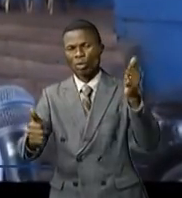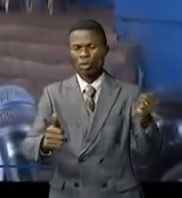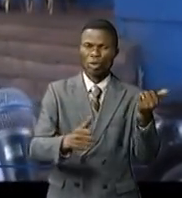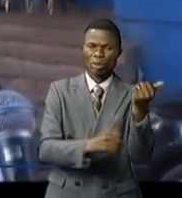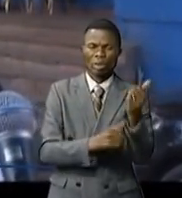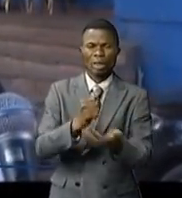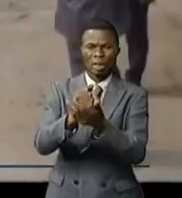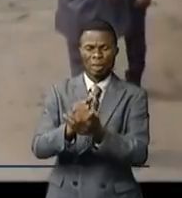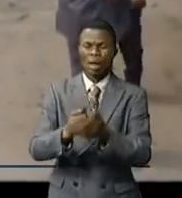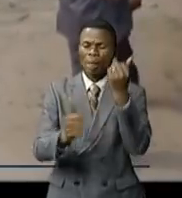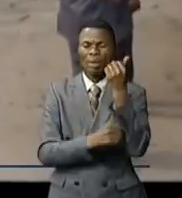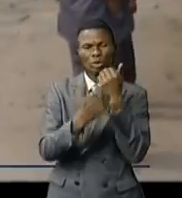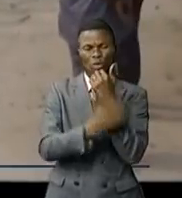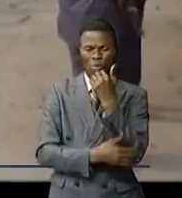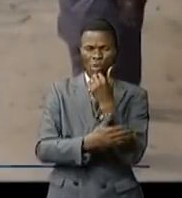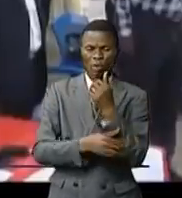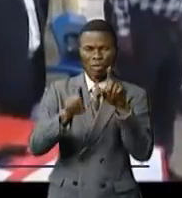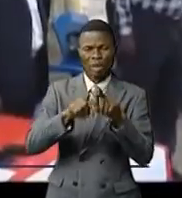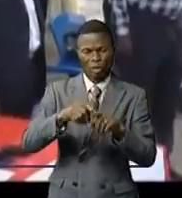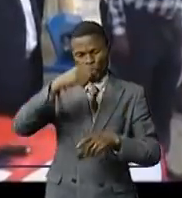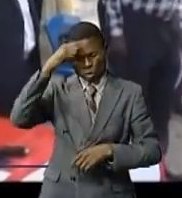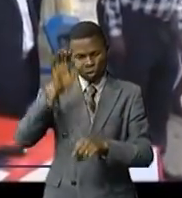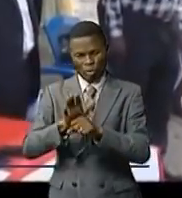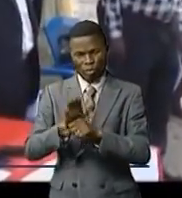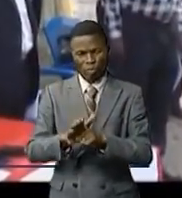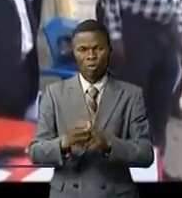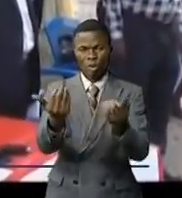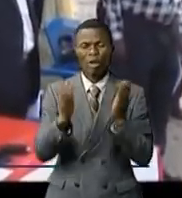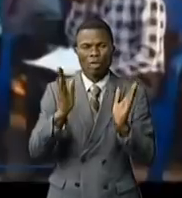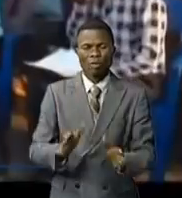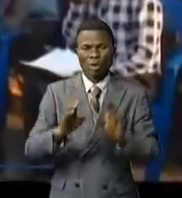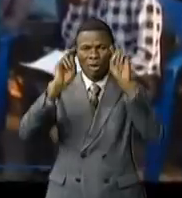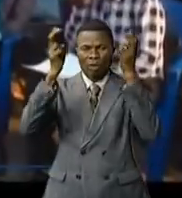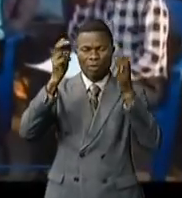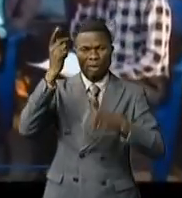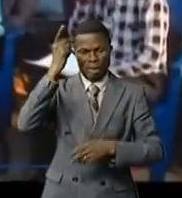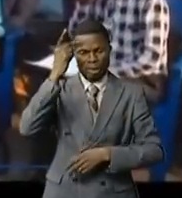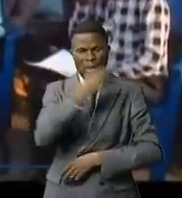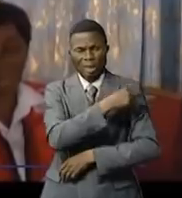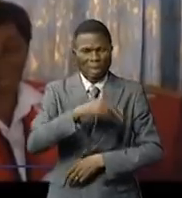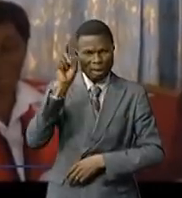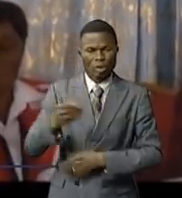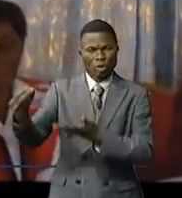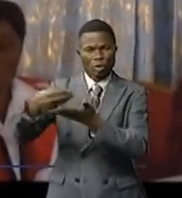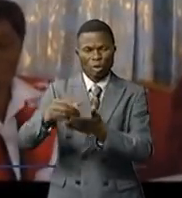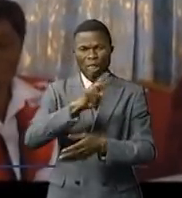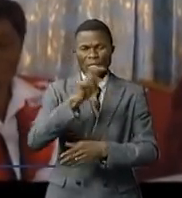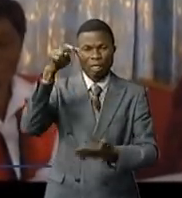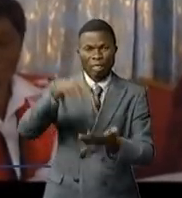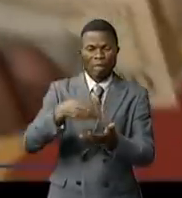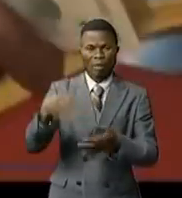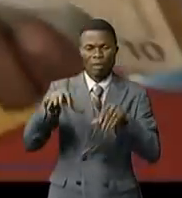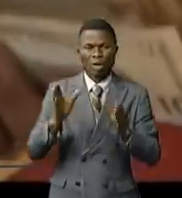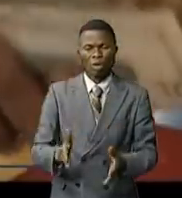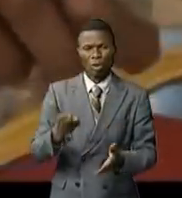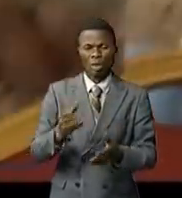pour aider les vulnérables. A noter que chaque volontaire de la Croix-Rouge de la ville-province Kinshasa a le devoir de cotiser 2000 francs congolais,